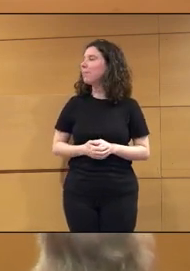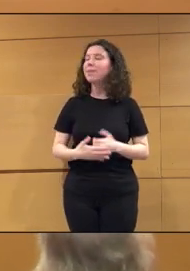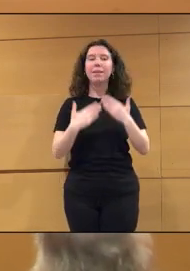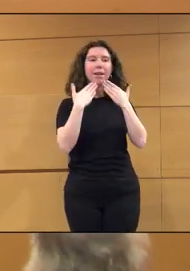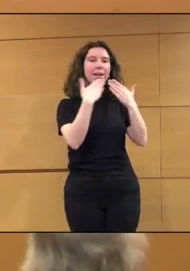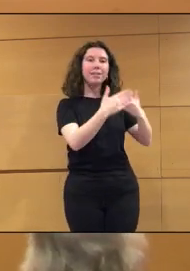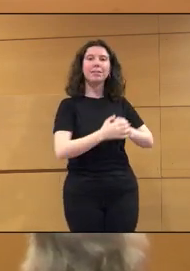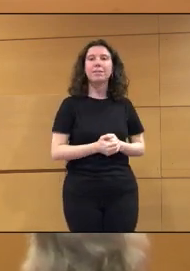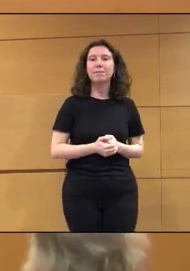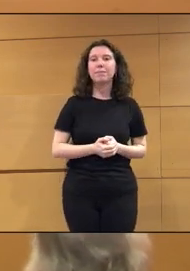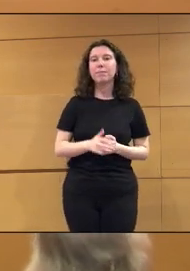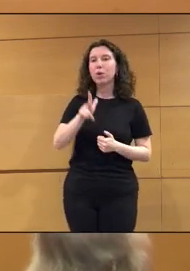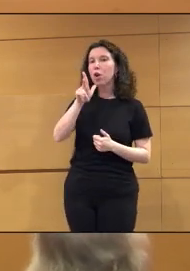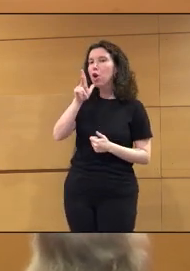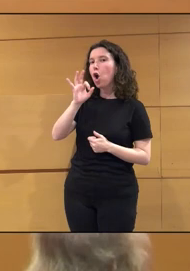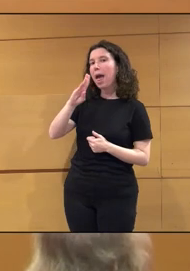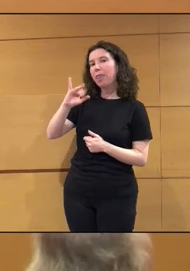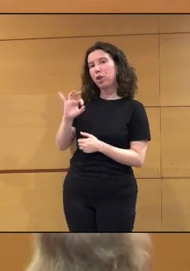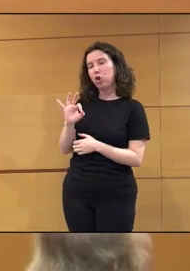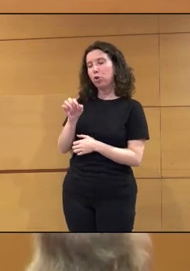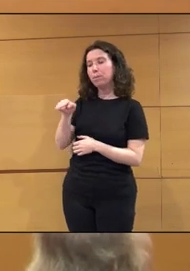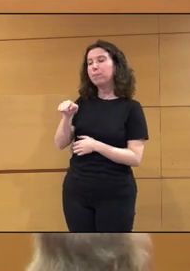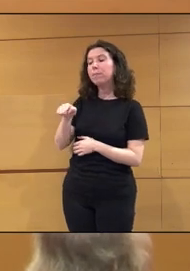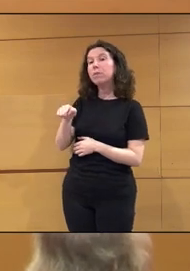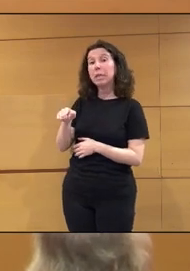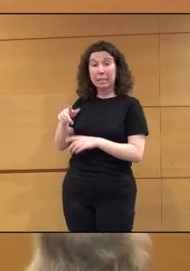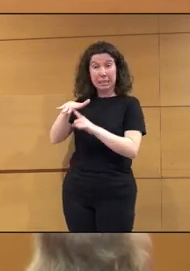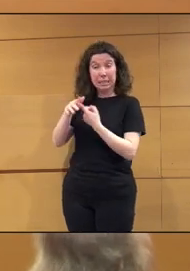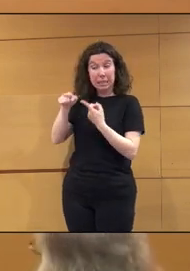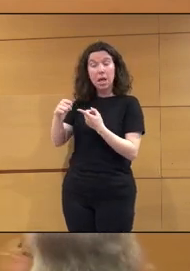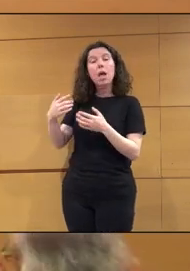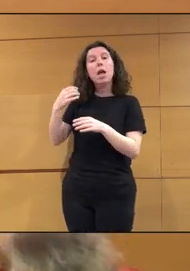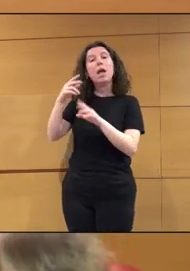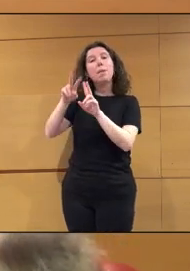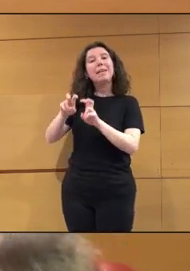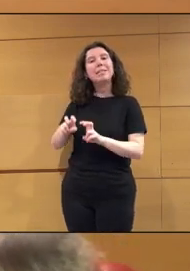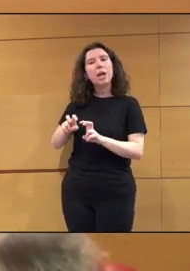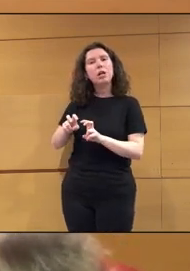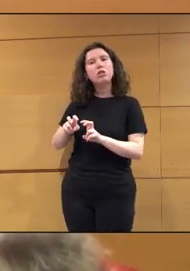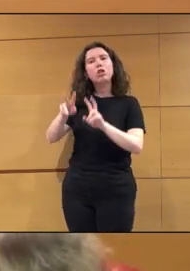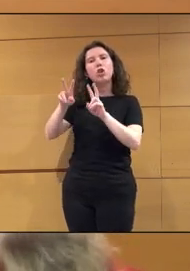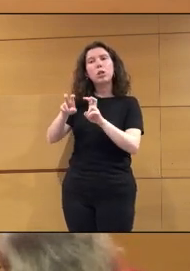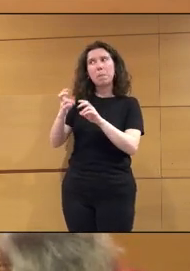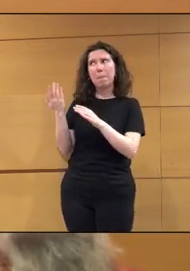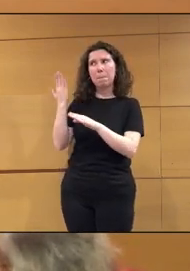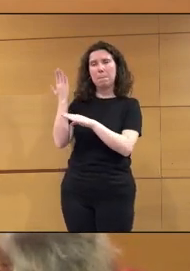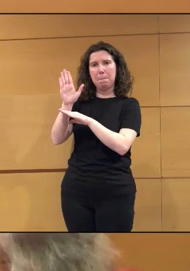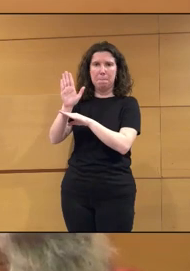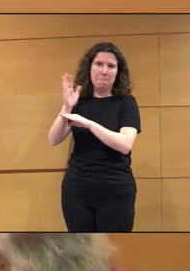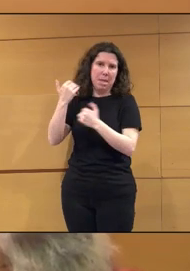Gràcies. Horacio, en el vostre cas, quines són les línies d'investigació més enllà, no, del que ens has explicat a la presentació?